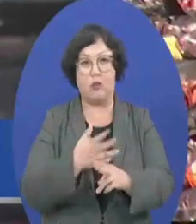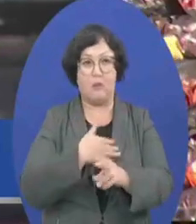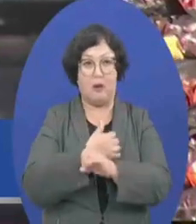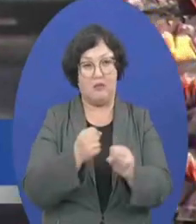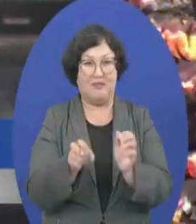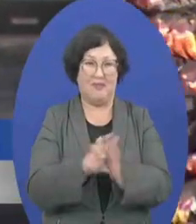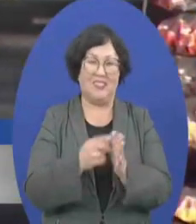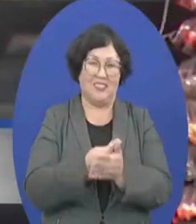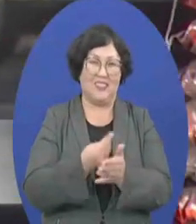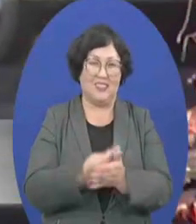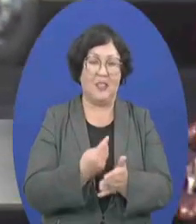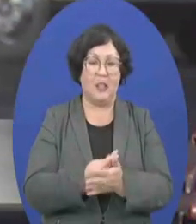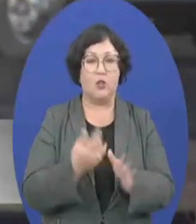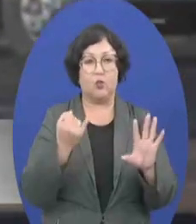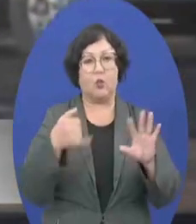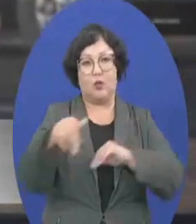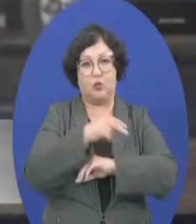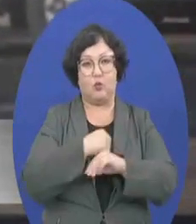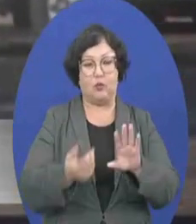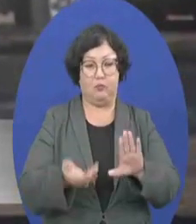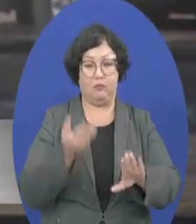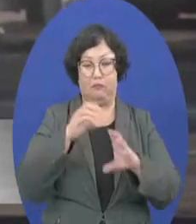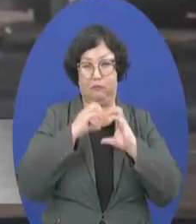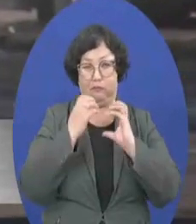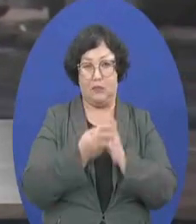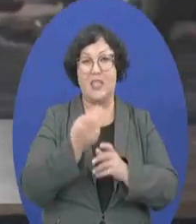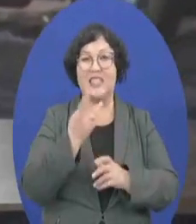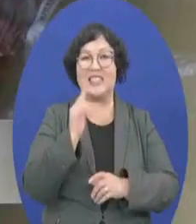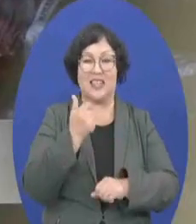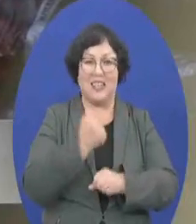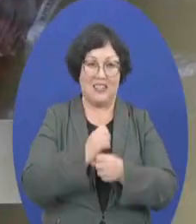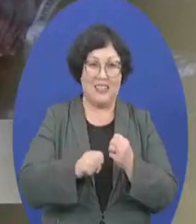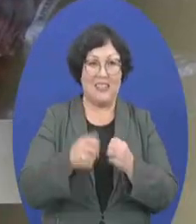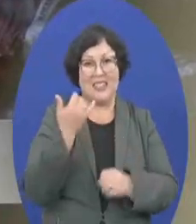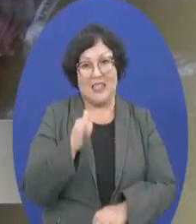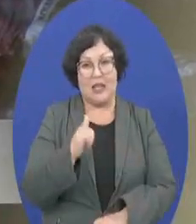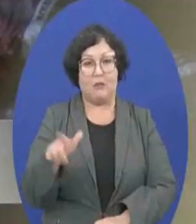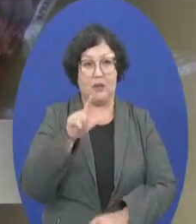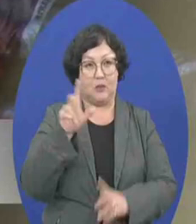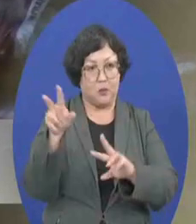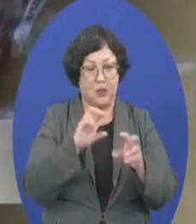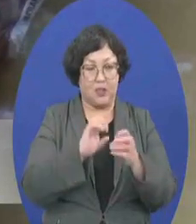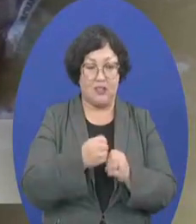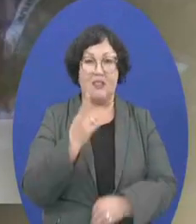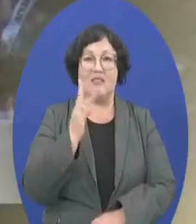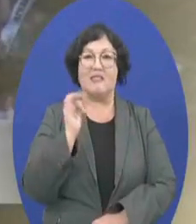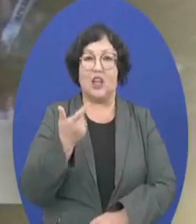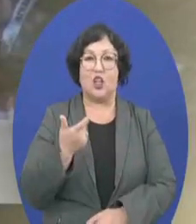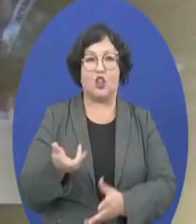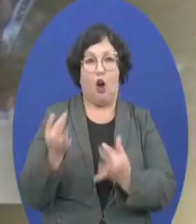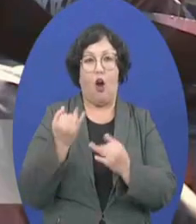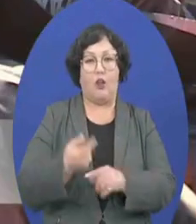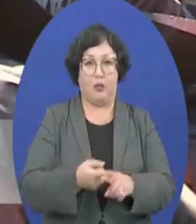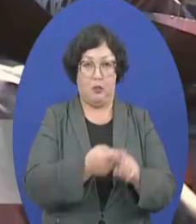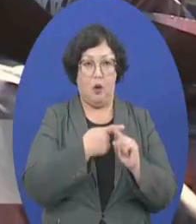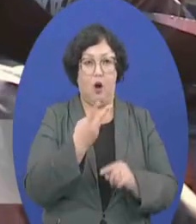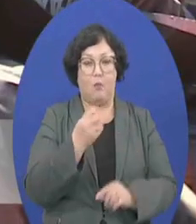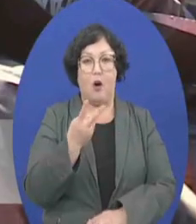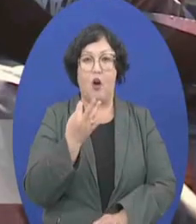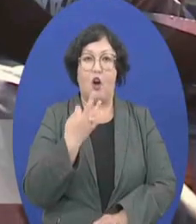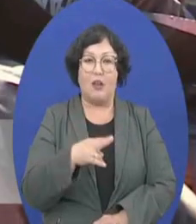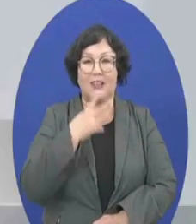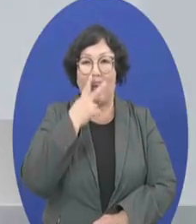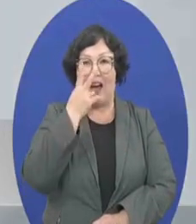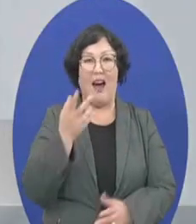үг. 6 дөрөвт сайжруулсан төлчний цэг ажиллана. Зарим хэсэгт судалгаа хийж тэгүүдийн тог нэмсэн байна. 2020 онд